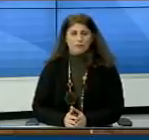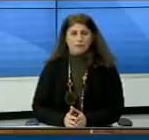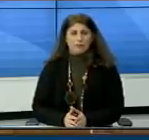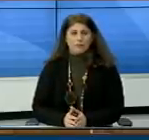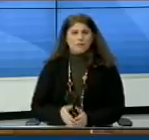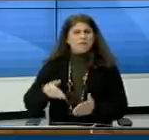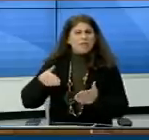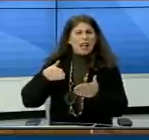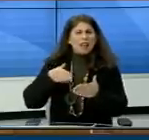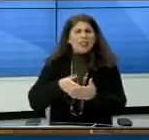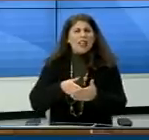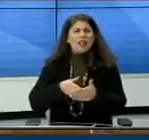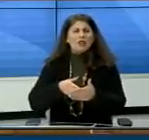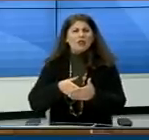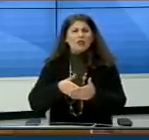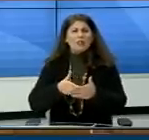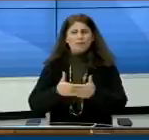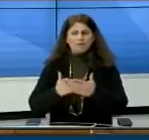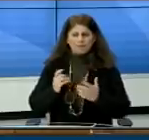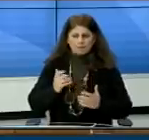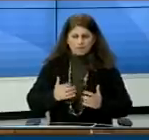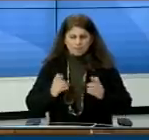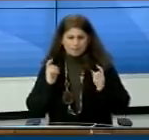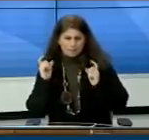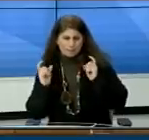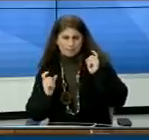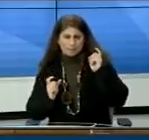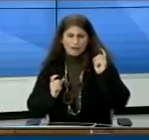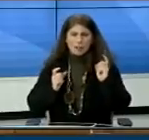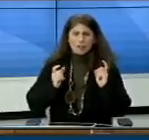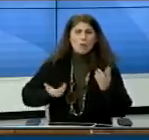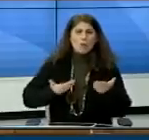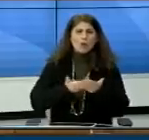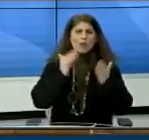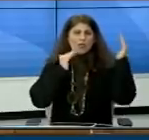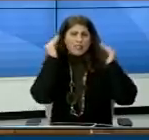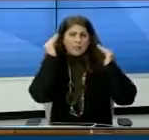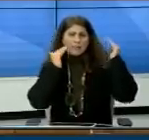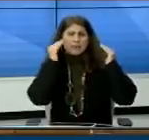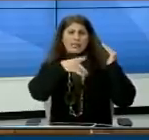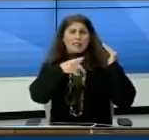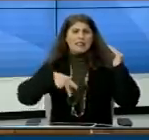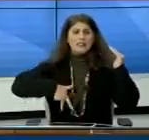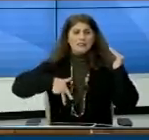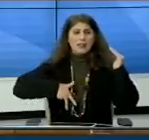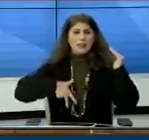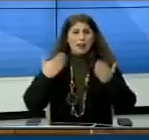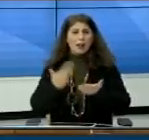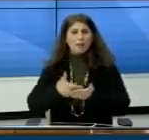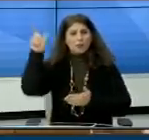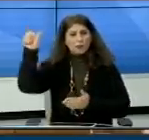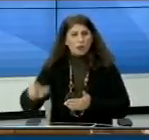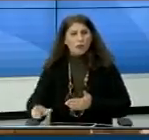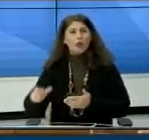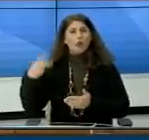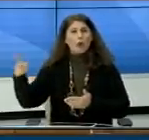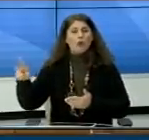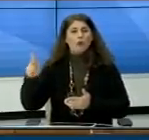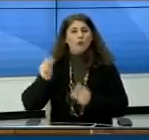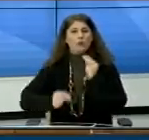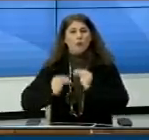και αδιέξοδη πρόταση δυσπιστίας προς την κυβέρνηση αναδεικνύει έπρακτα το δικό του υπαρξιακό